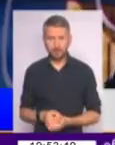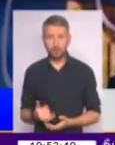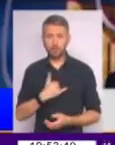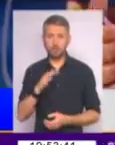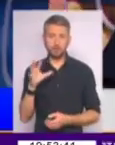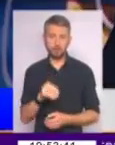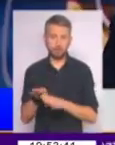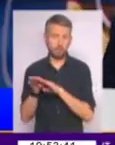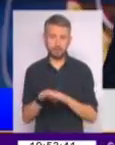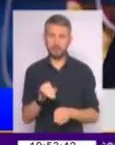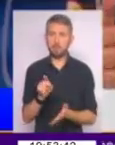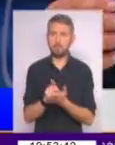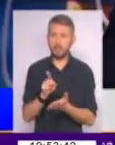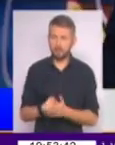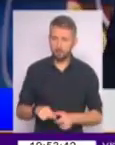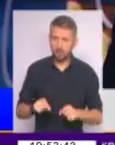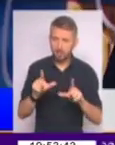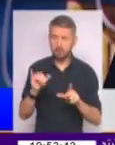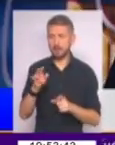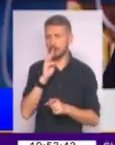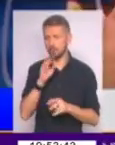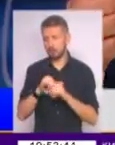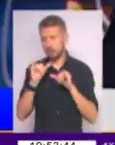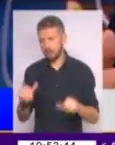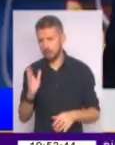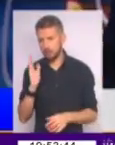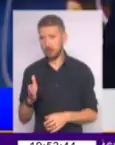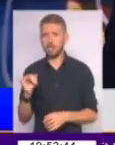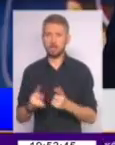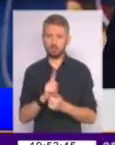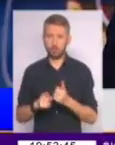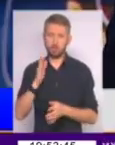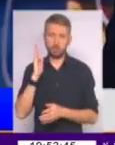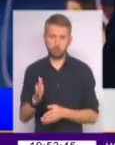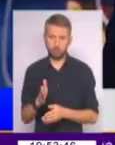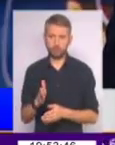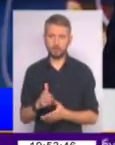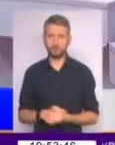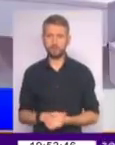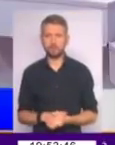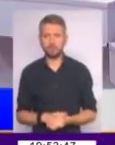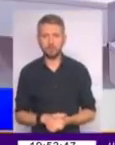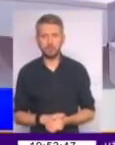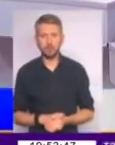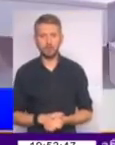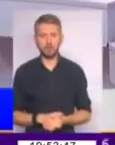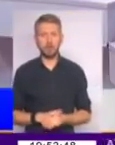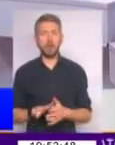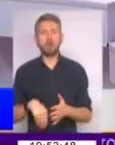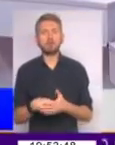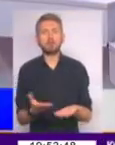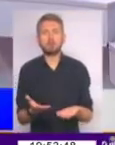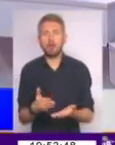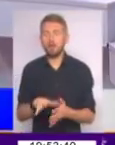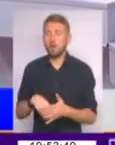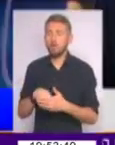все выровняется, и пенсии поднимется, и зарплата поднимется, и реформа будет завершена. За рахунок чего? Только за рахунок